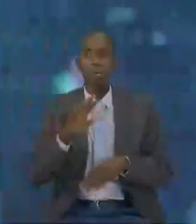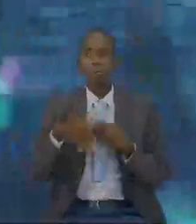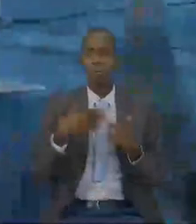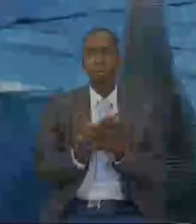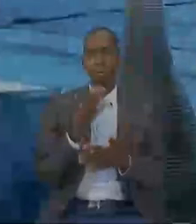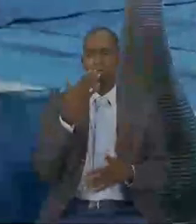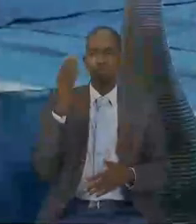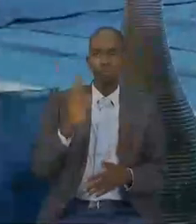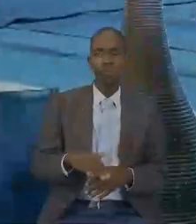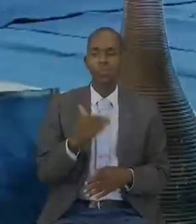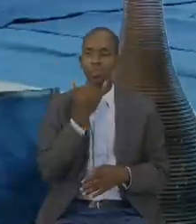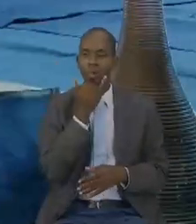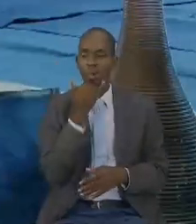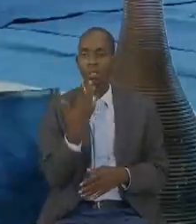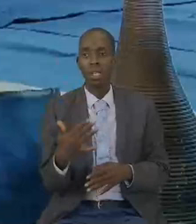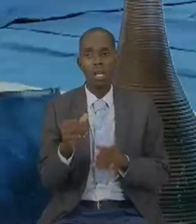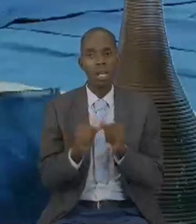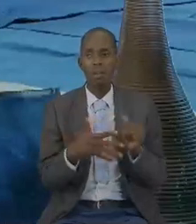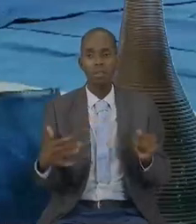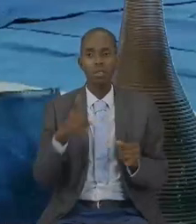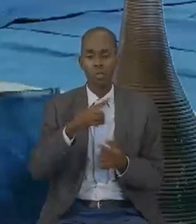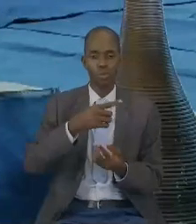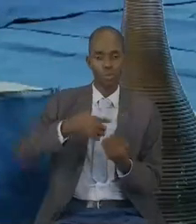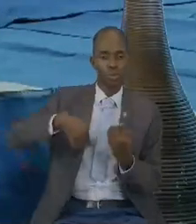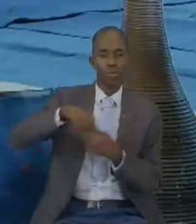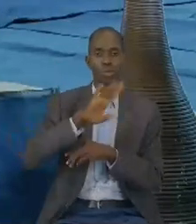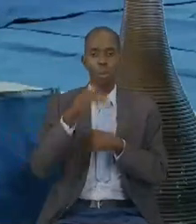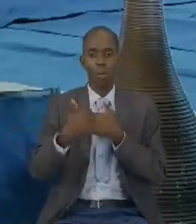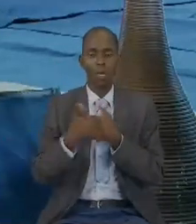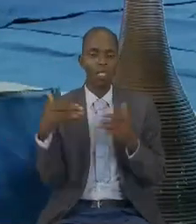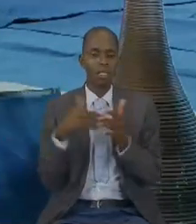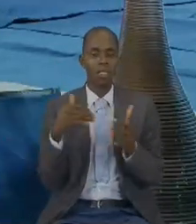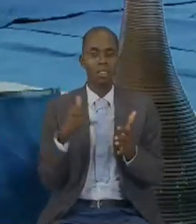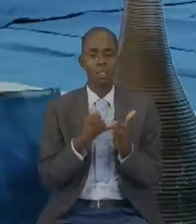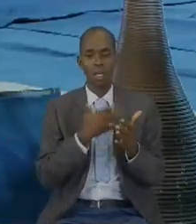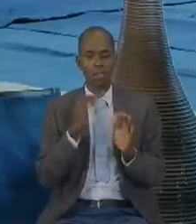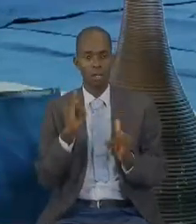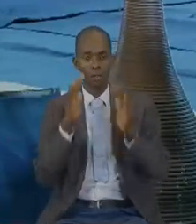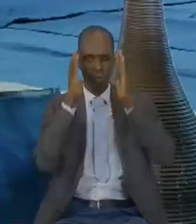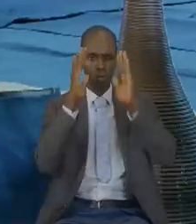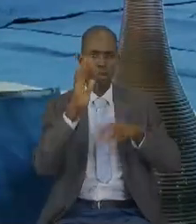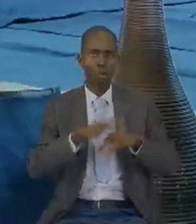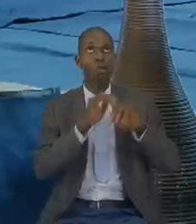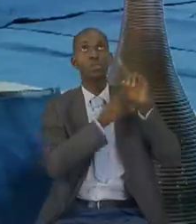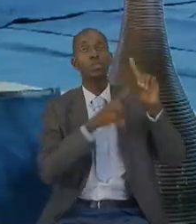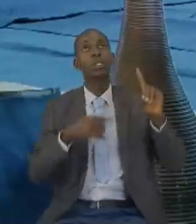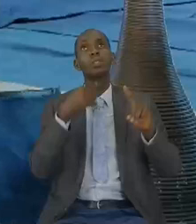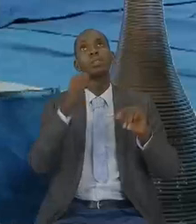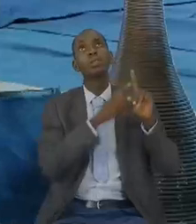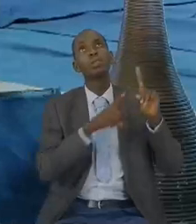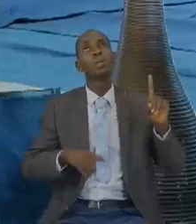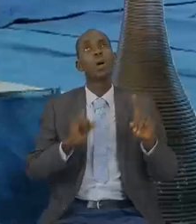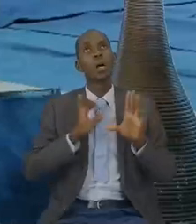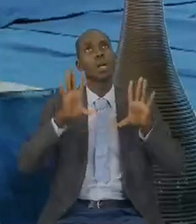mauvaises choses, toutes les choses pécheresses. Tu dois tourner le dos à ces choses et tu dois venir au